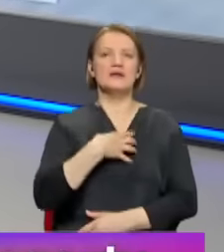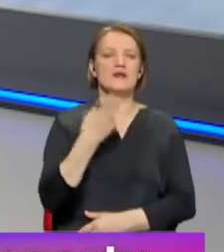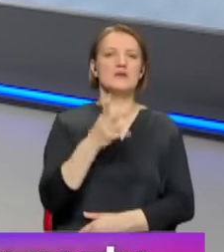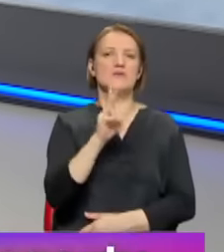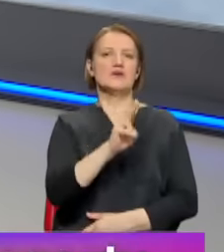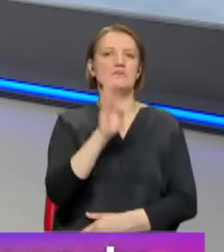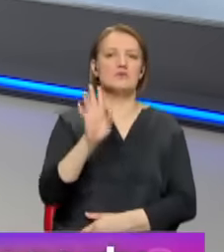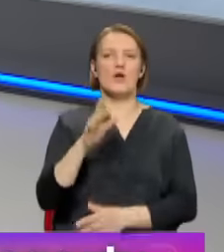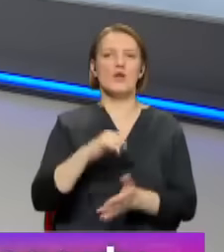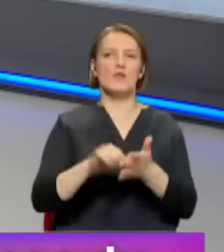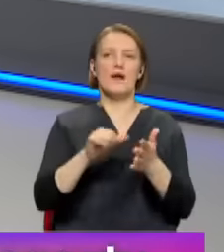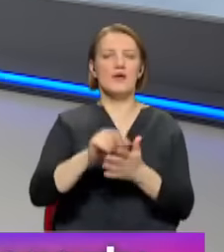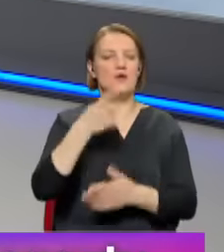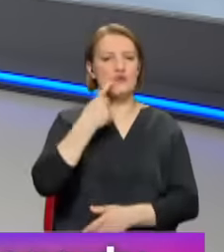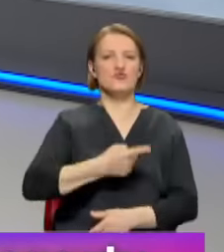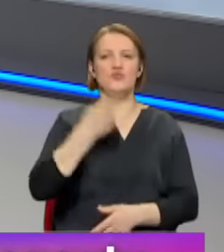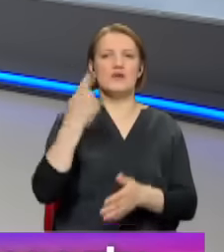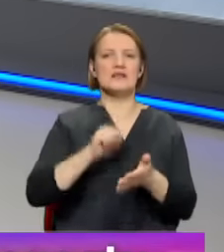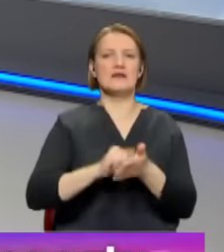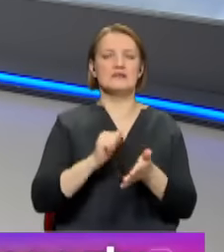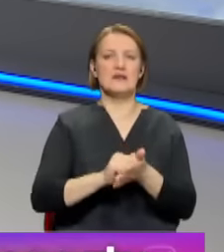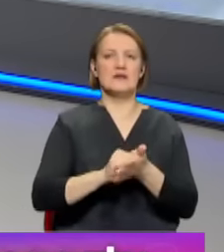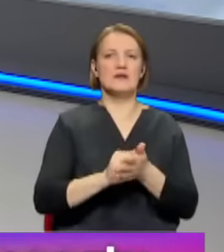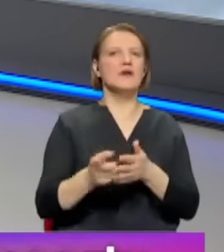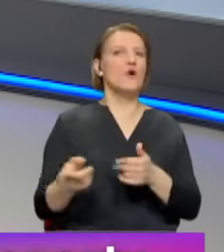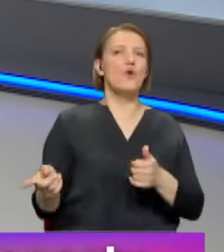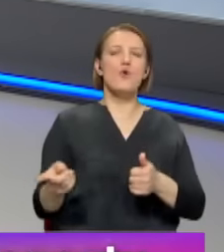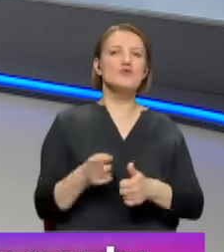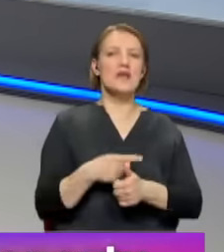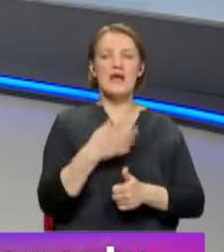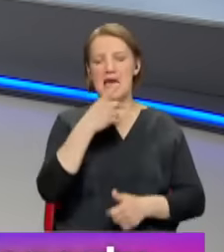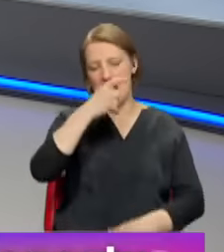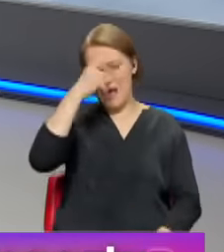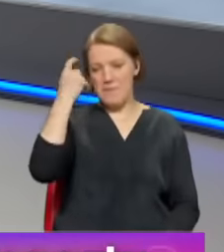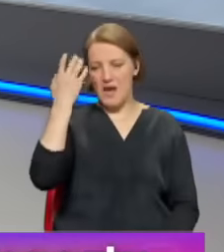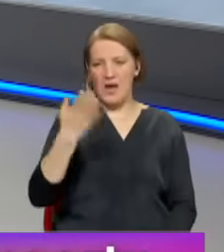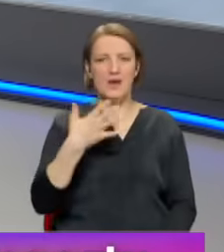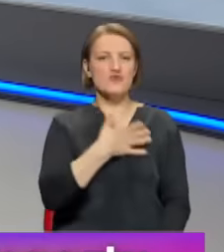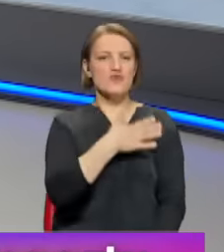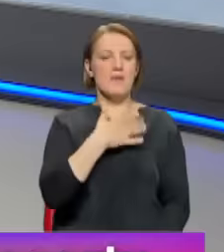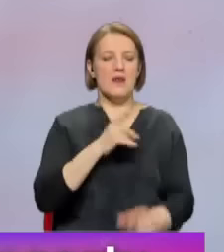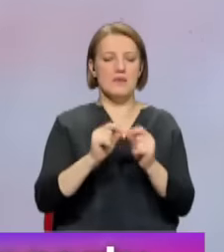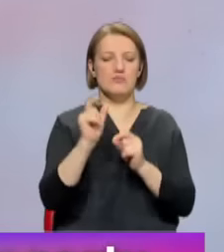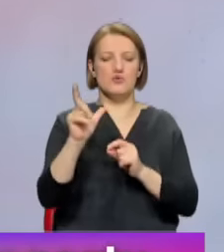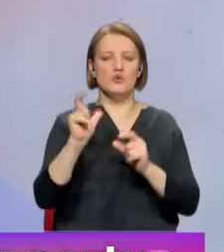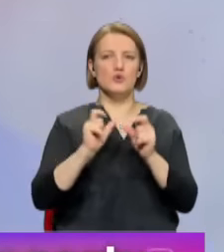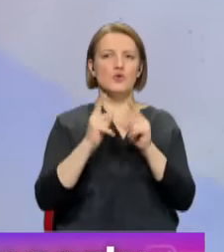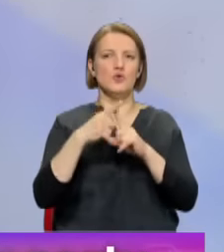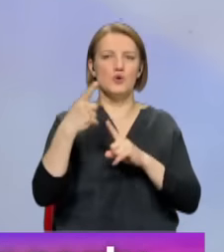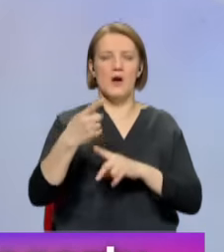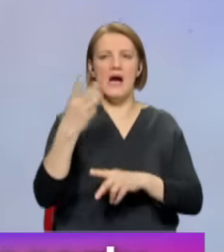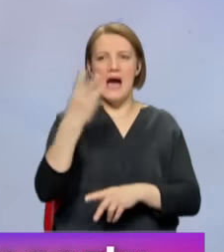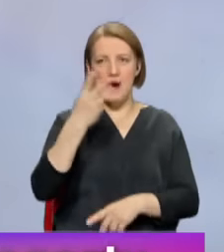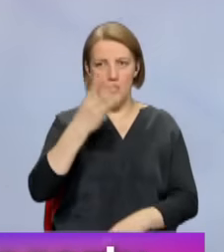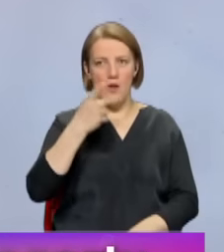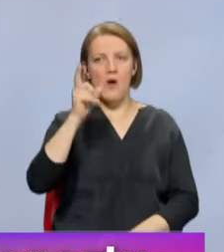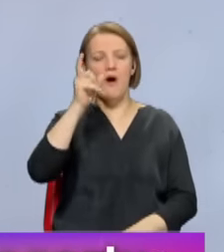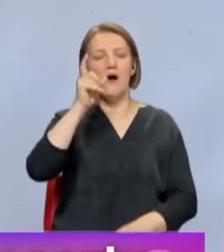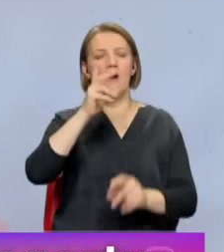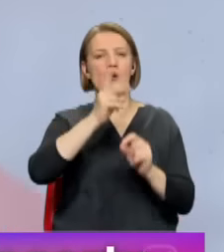2024 tarihinde. Cumhuriyet Gazetesi, önceliğimiz emek olacak. CHP'li Bulut, Erdoğan özel